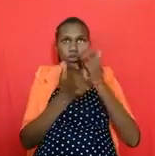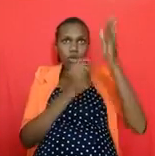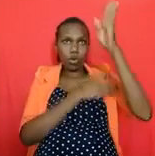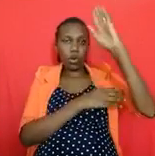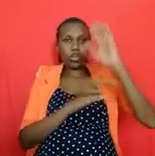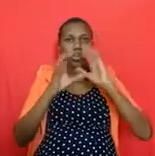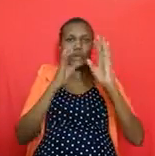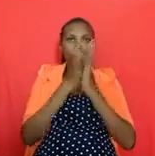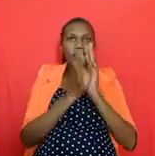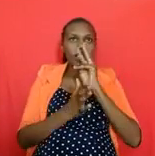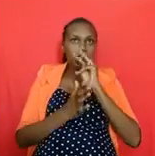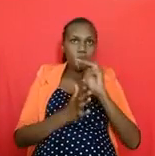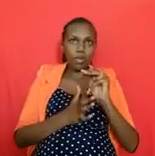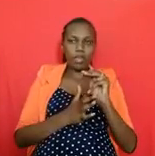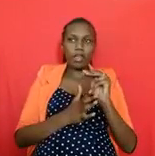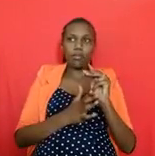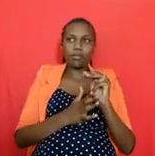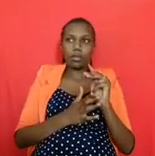ũraririe thĩinĩ wake